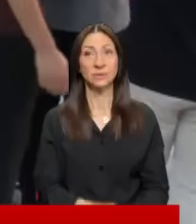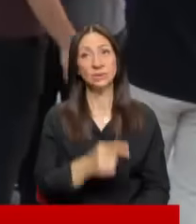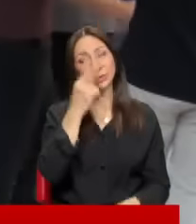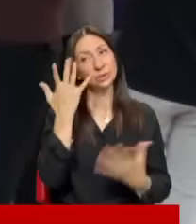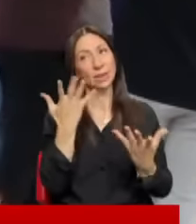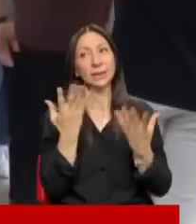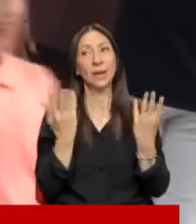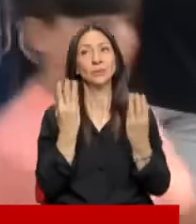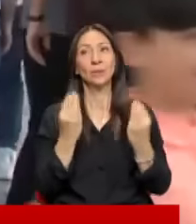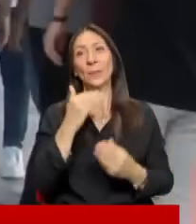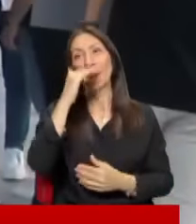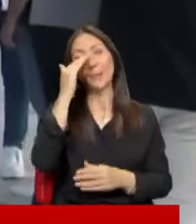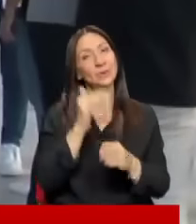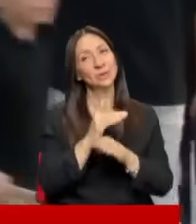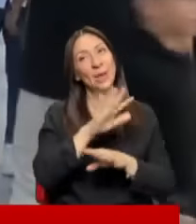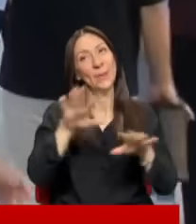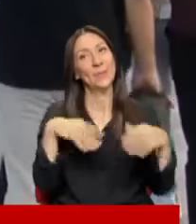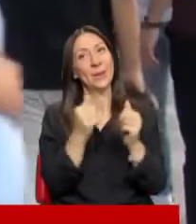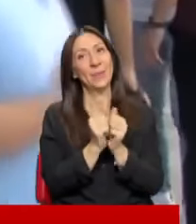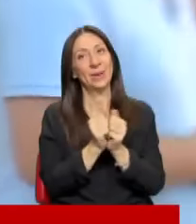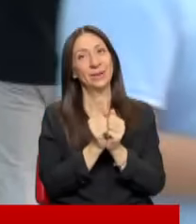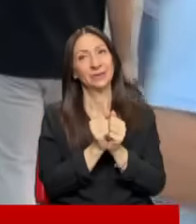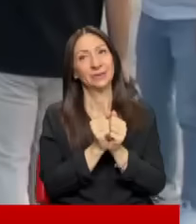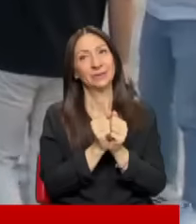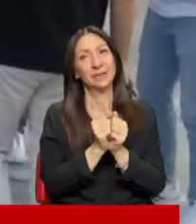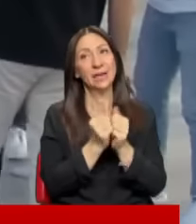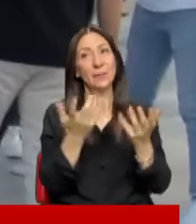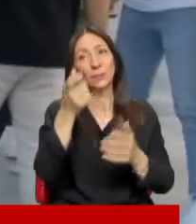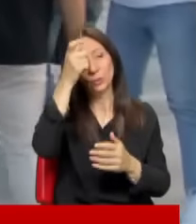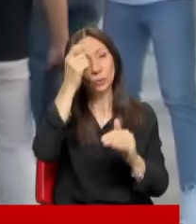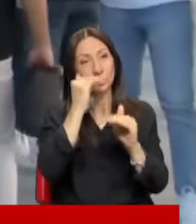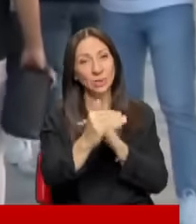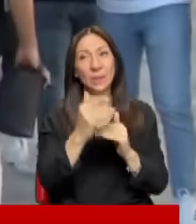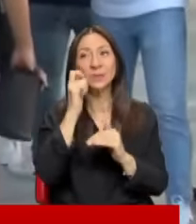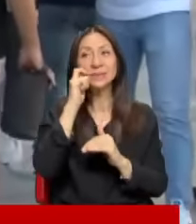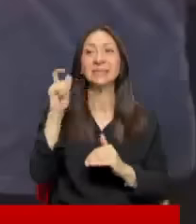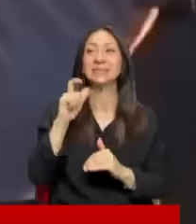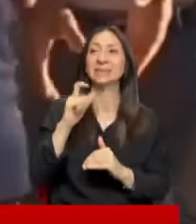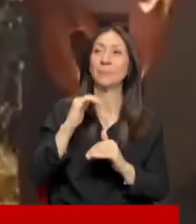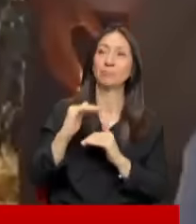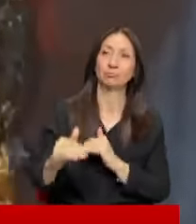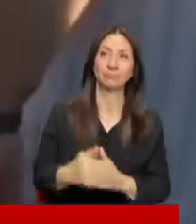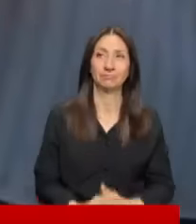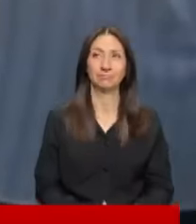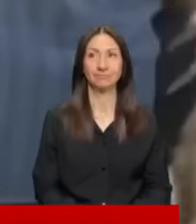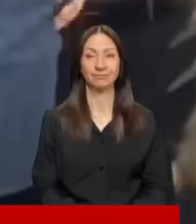İnşallah daha güzel bayramlar yaşarız hep beraber. Hem Türk milleti hem İslam alemi olarak.